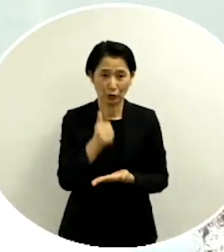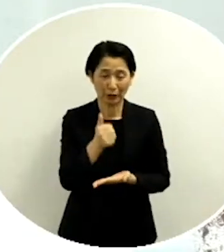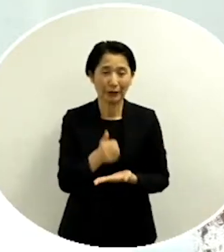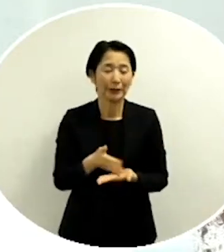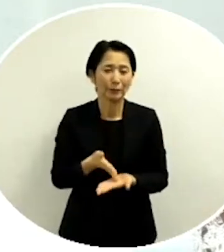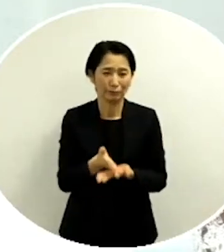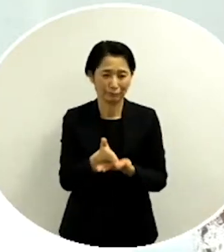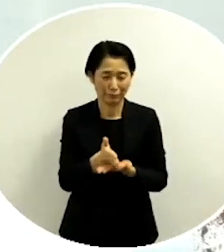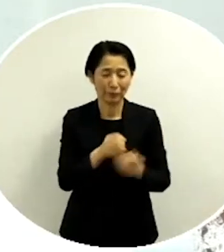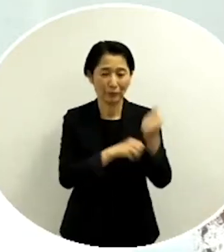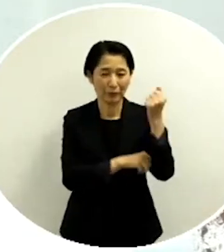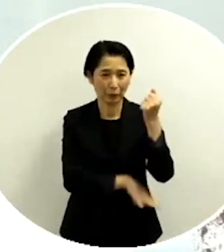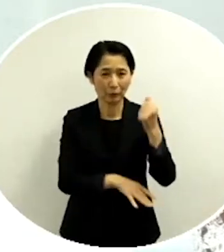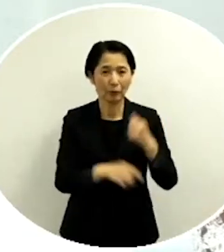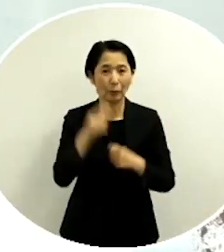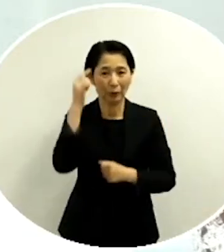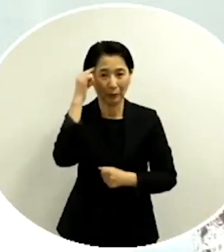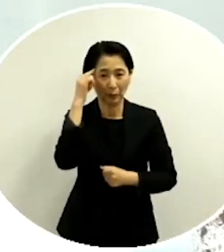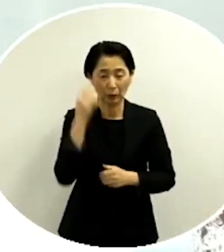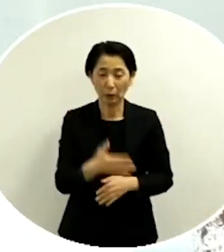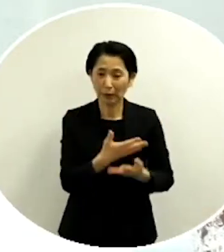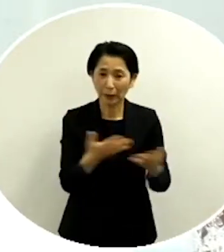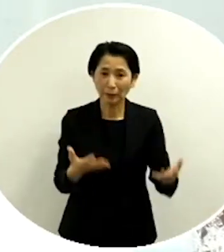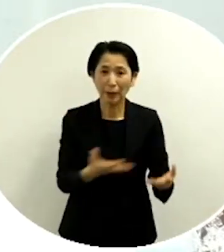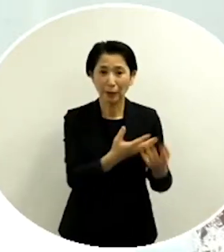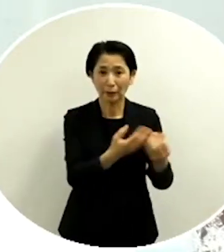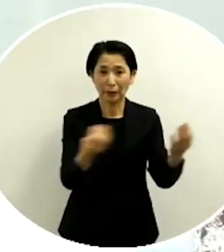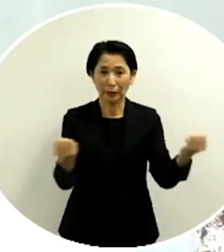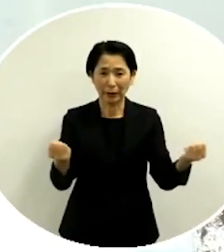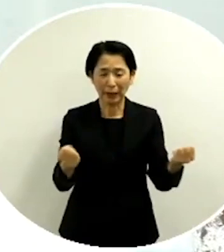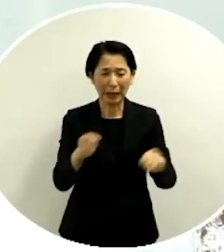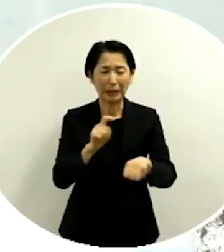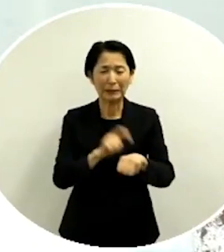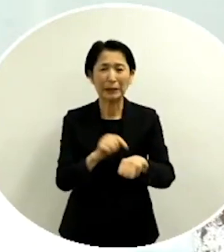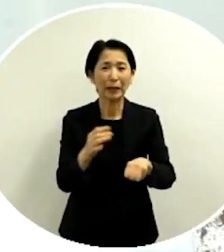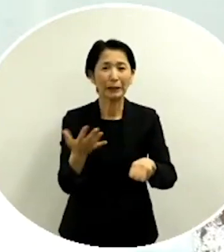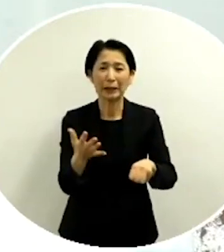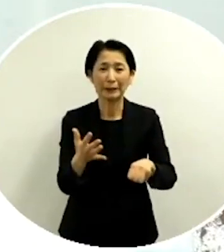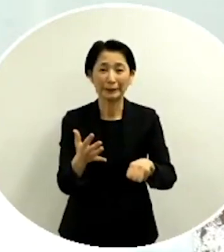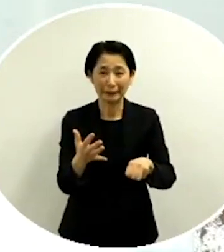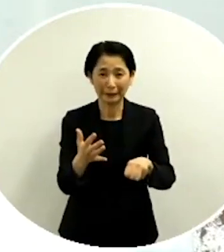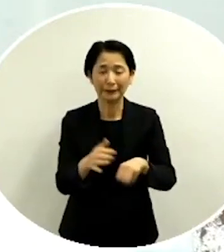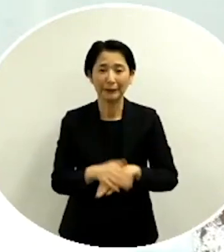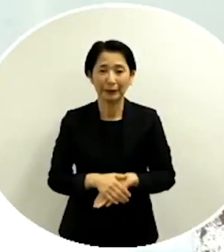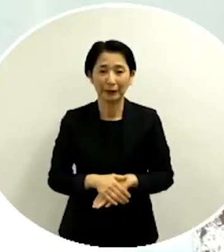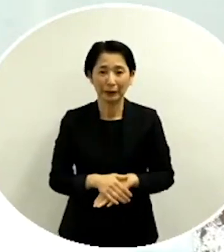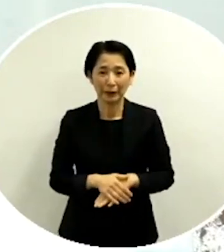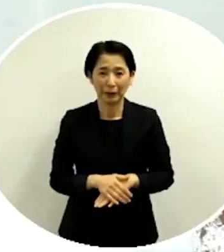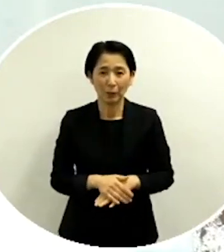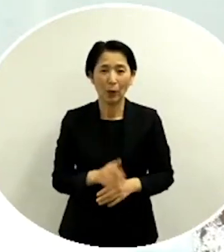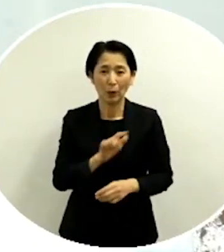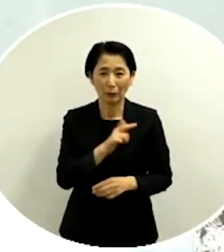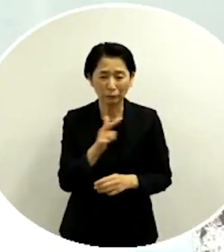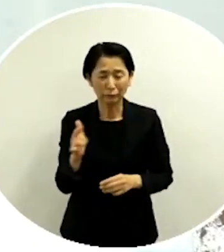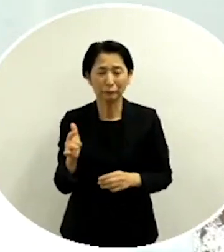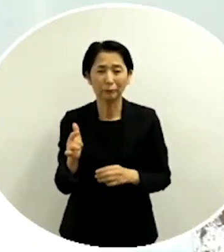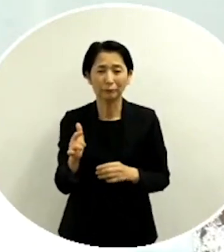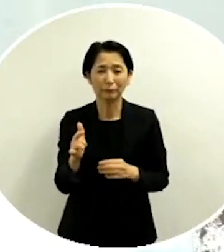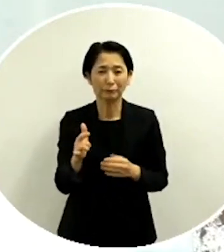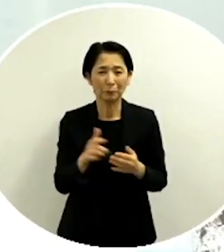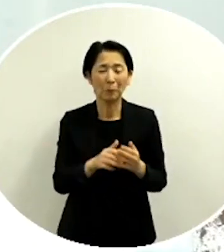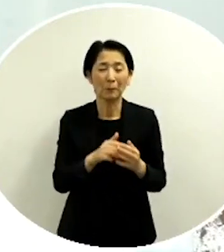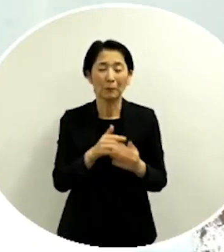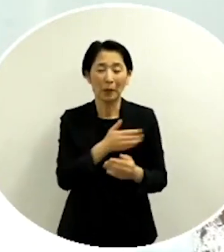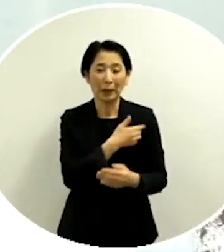しかしながら多くの方はそんなに時間があるわけでもありませんし森羅万象に精通できる